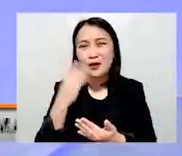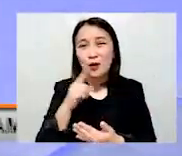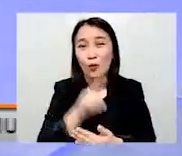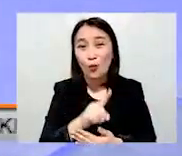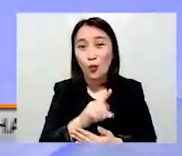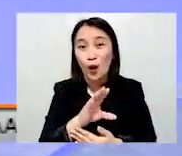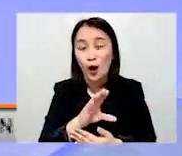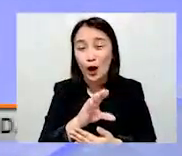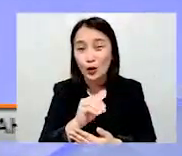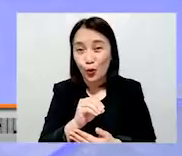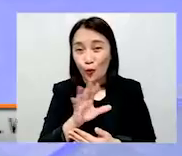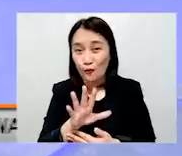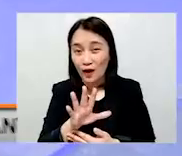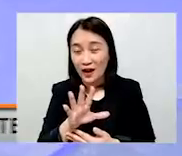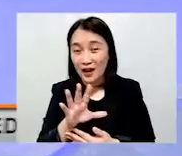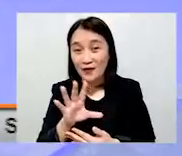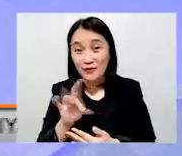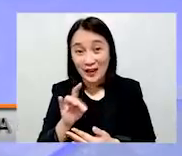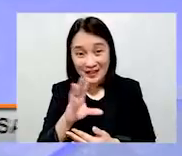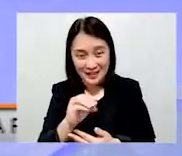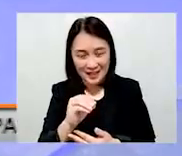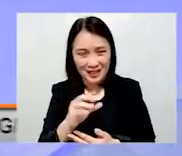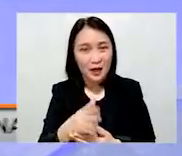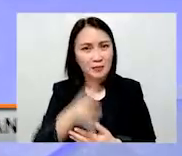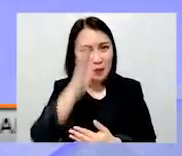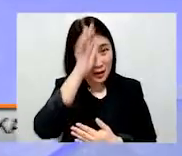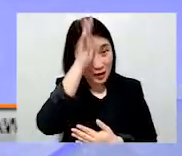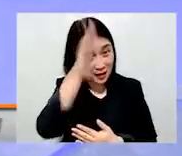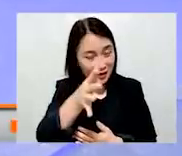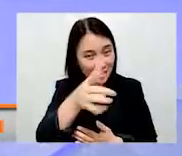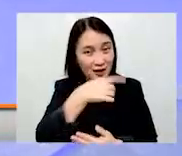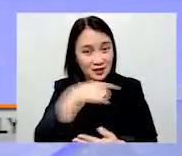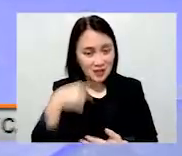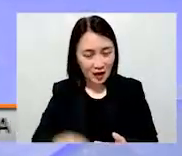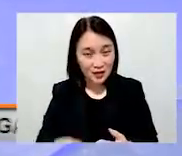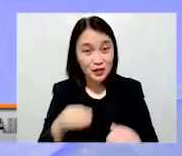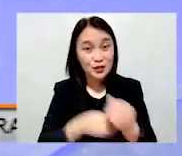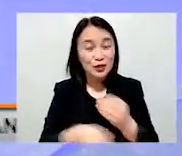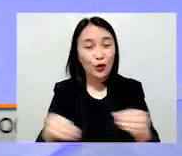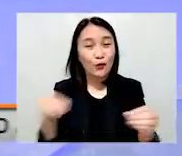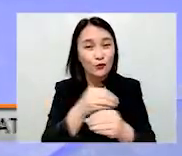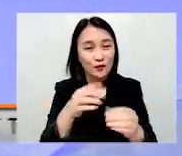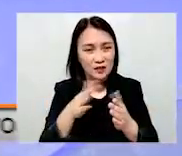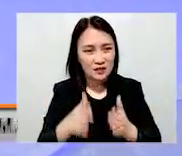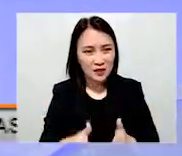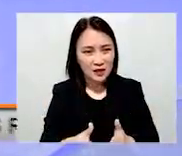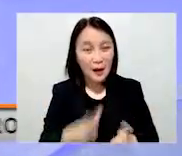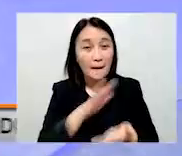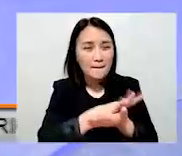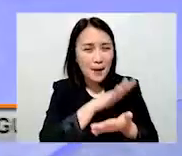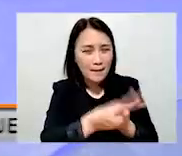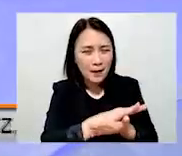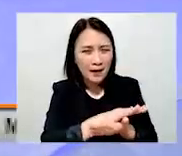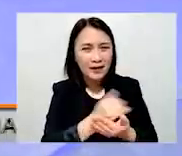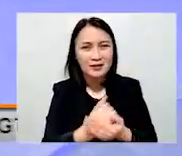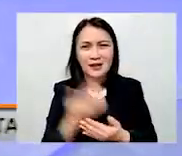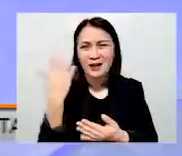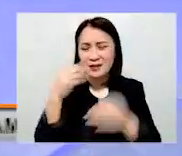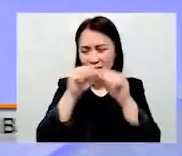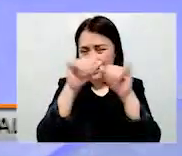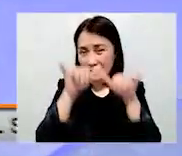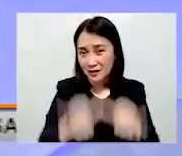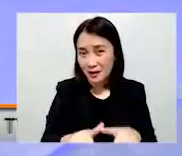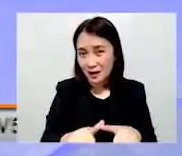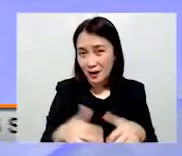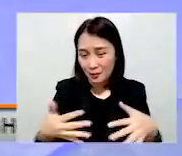AD ng sinasabing naimbento ng Chinese official na si Chai Lun ang papel. Ang siste noon, pinaghalo ni Chai